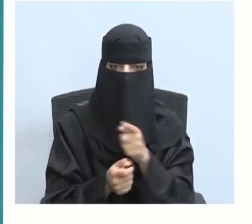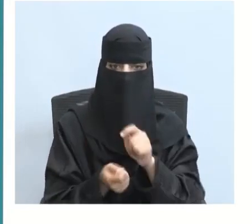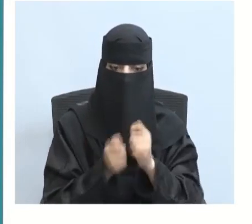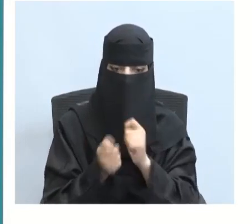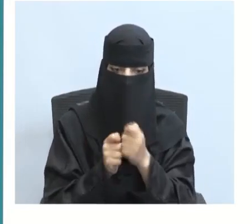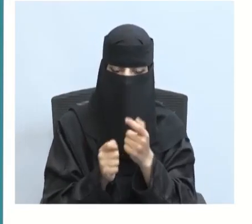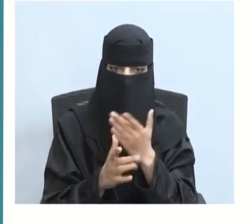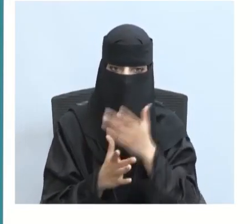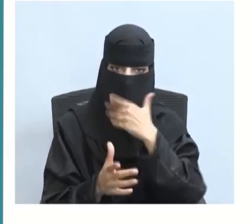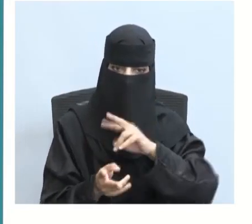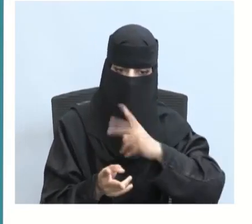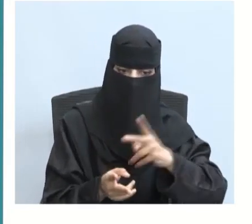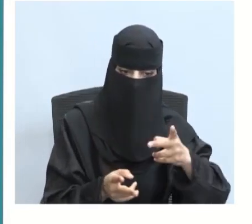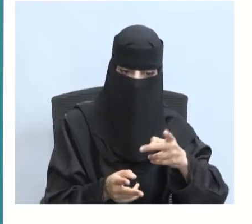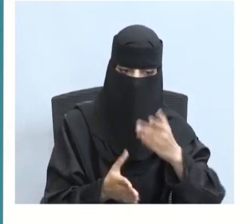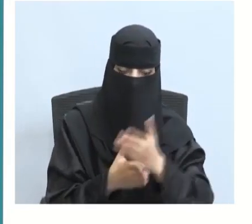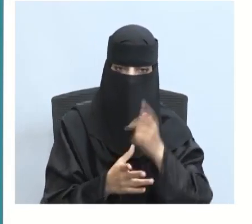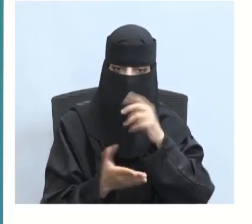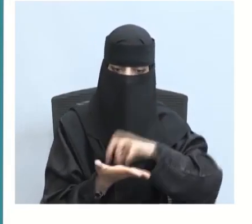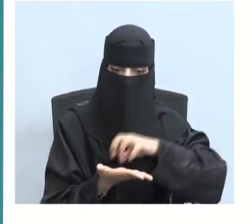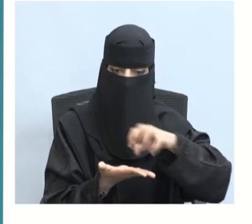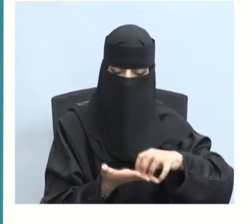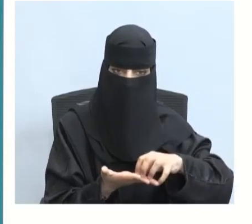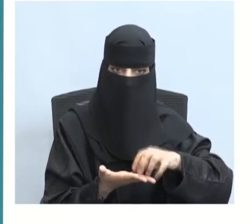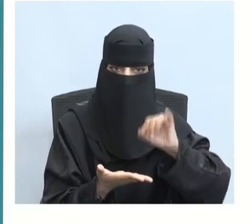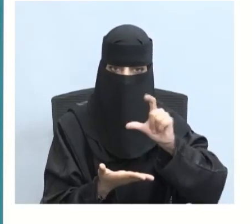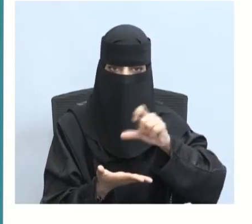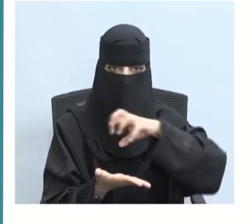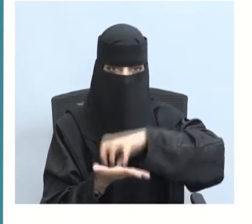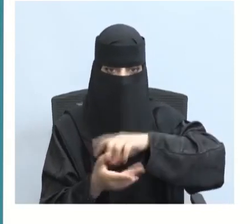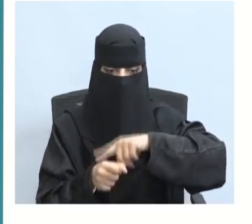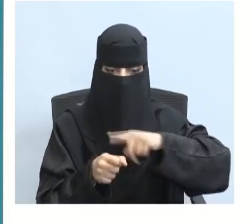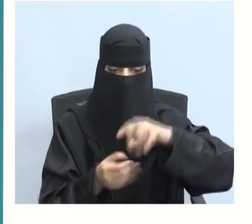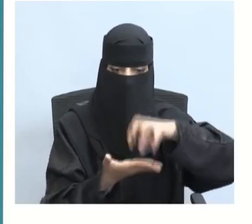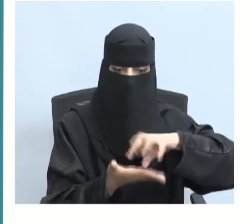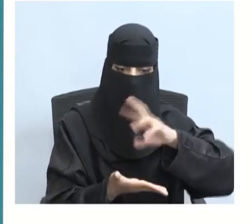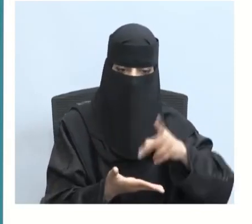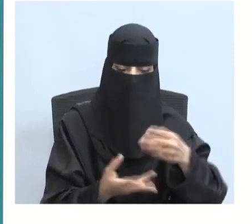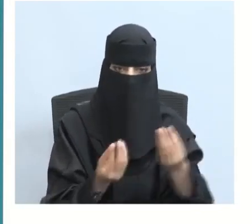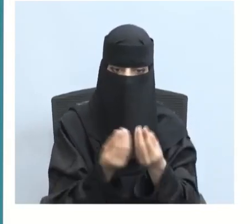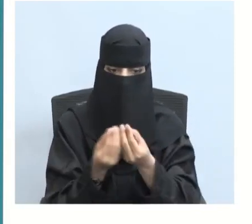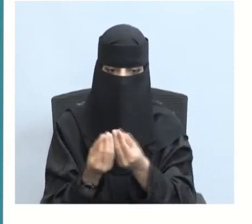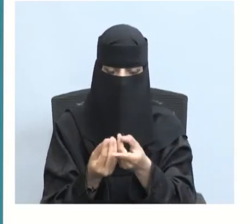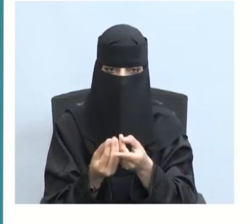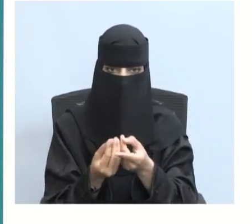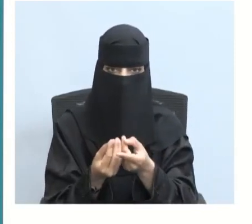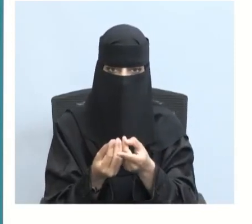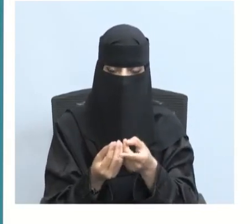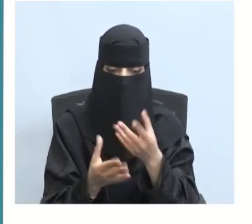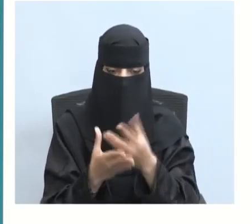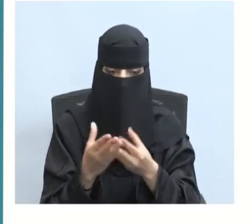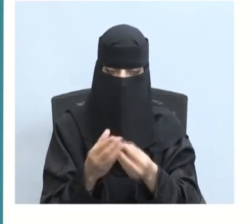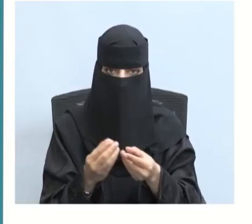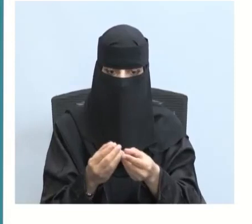تتحول الطاقه من شكل الى اخر كما يمكن نقلها من مكان الى اخر ويصاحب ذلك